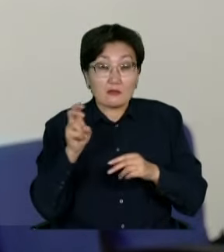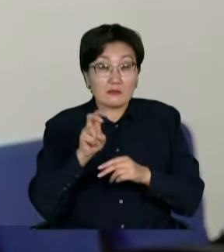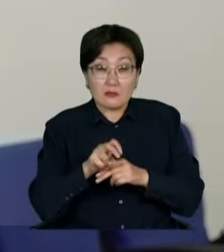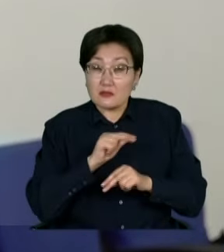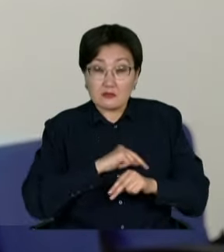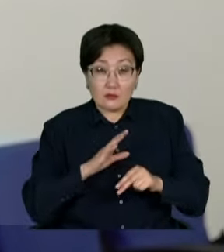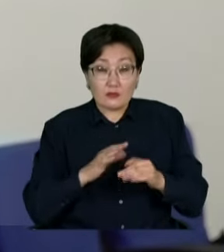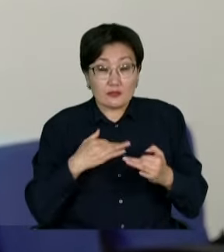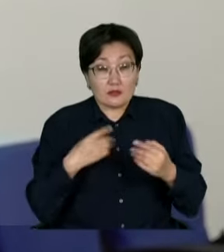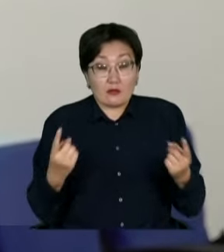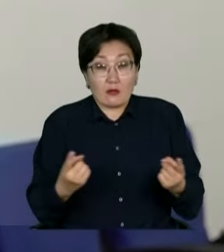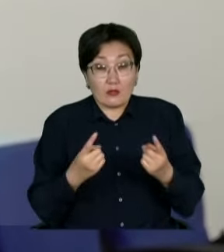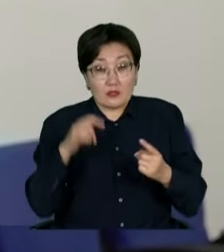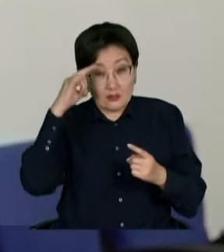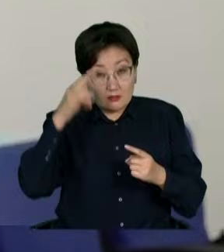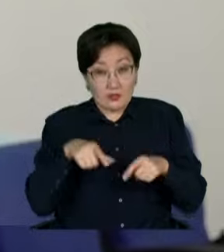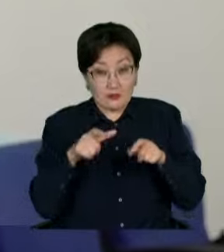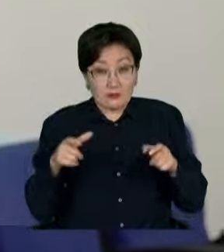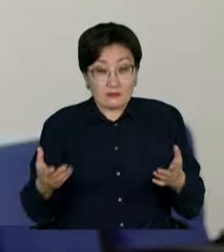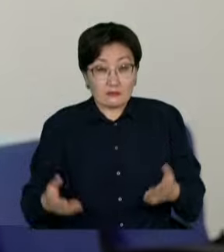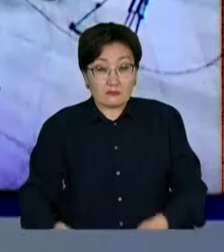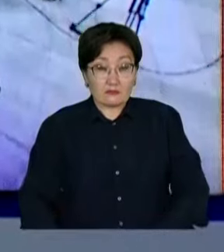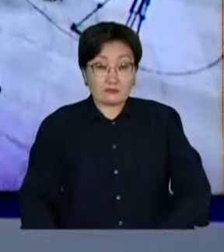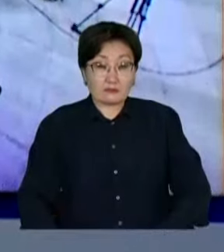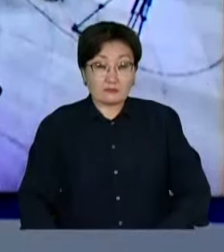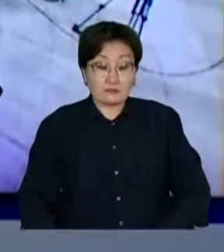біздің қарадомалақ балалар, қыздар.